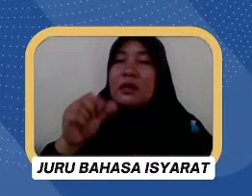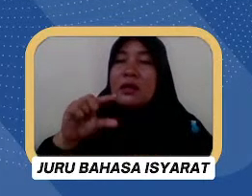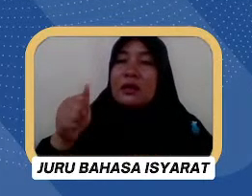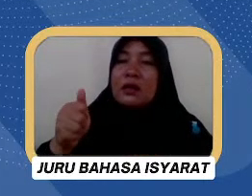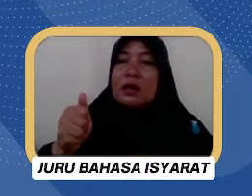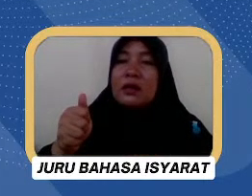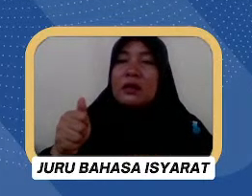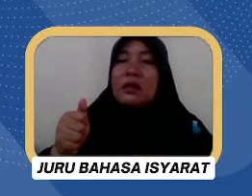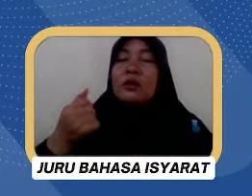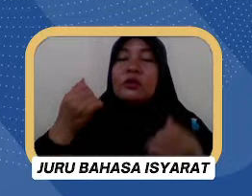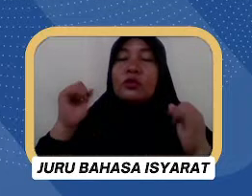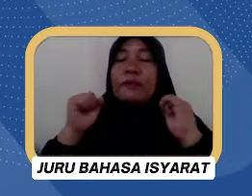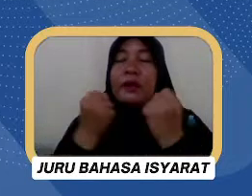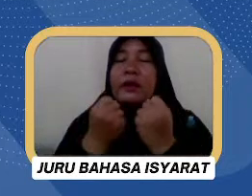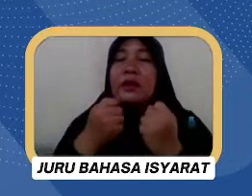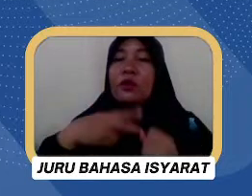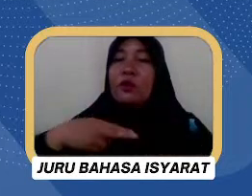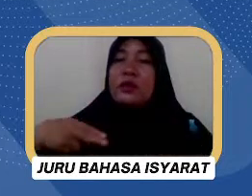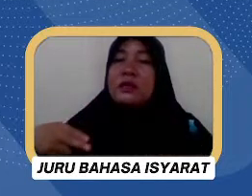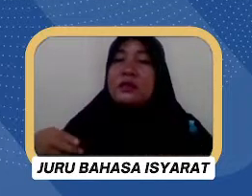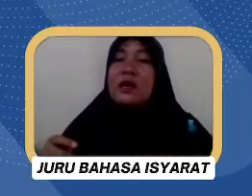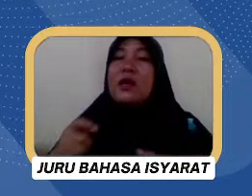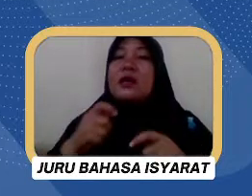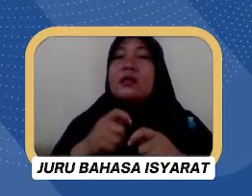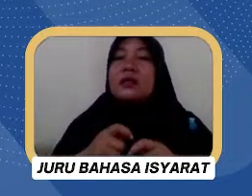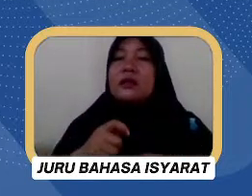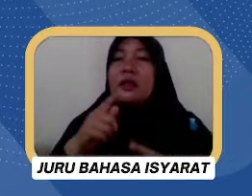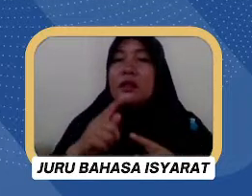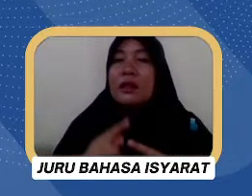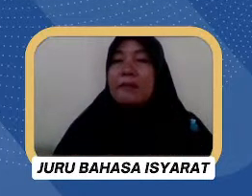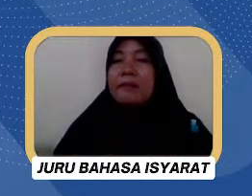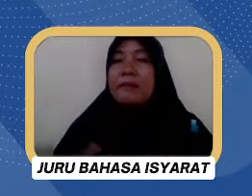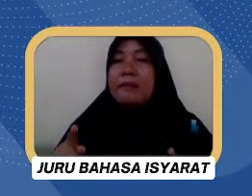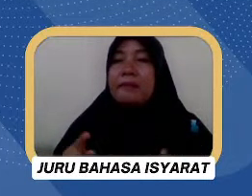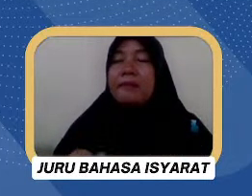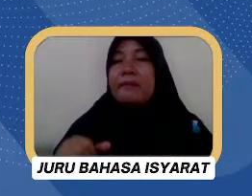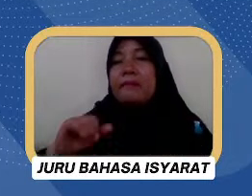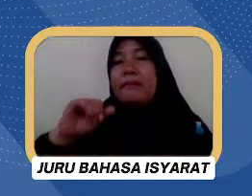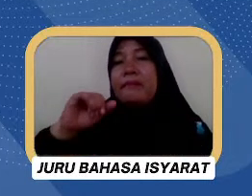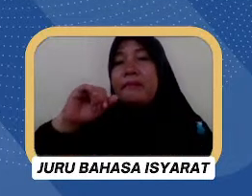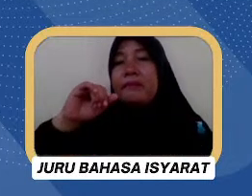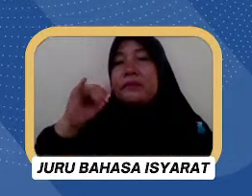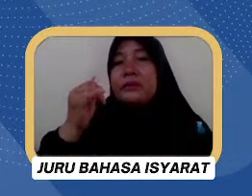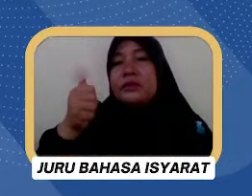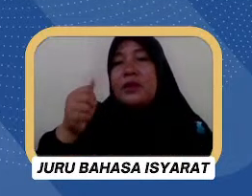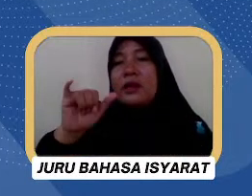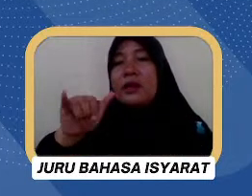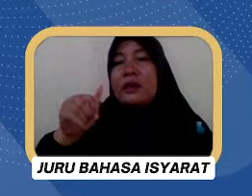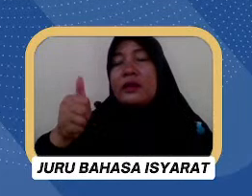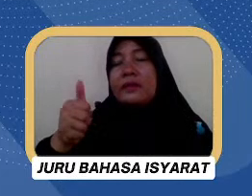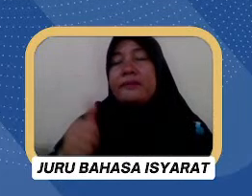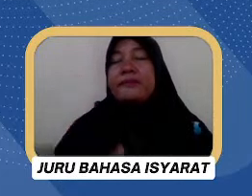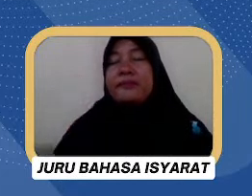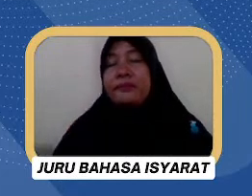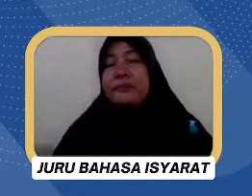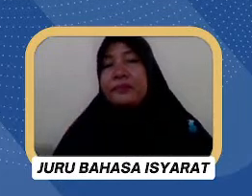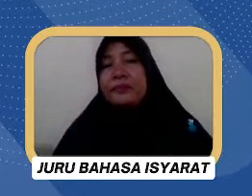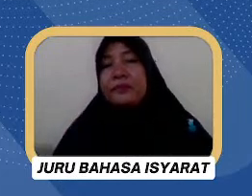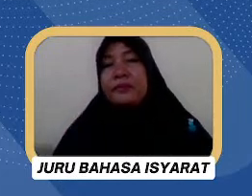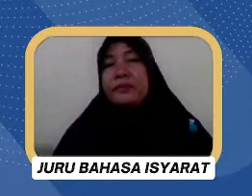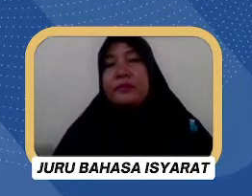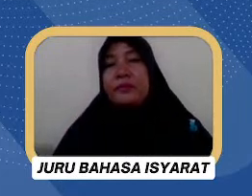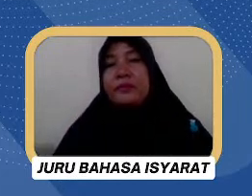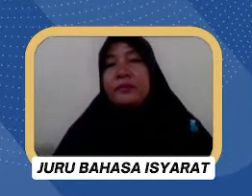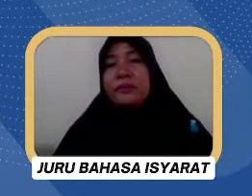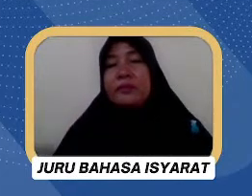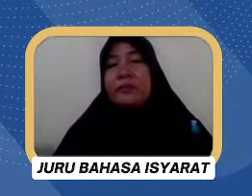Presiden, bermedia sosialah yang baik dan bermedia sosialah sebagai kontribusi kita untuk bangsa ini. Selain itu